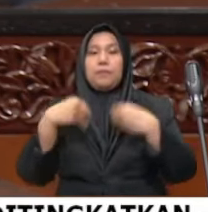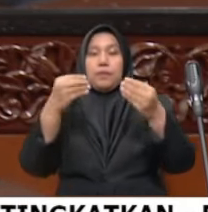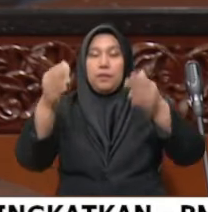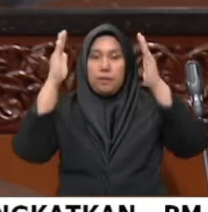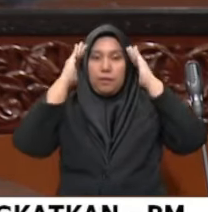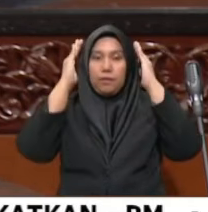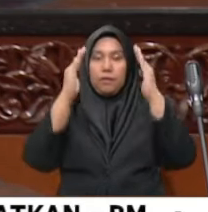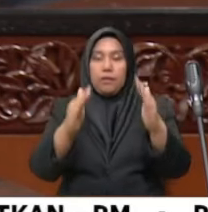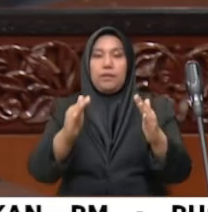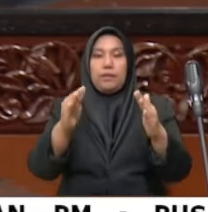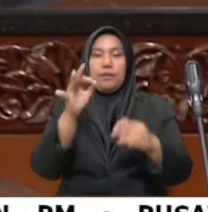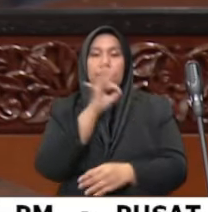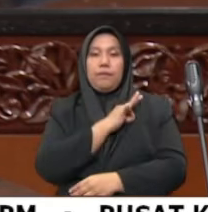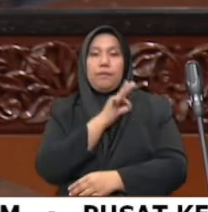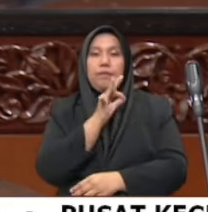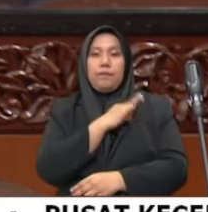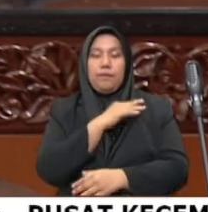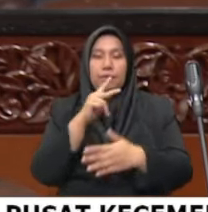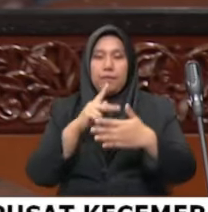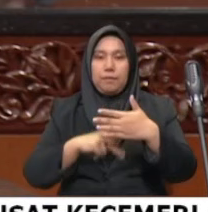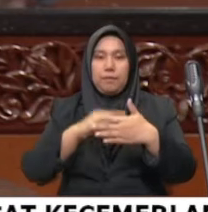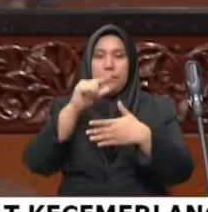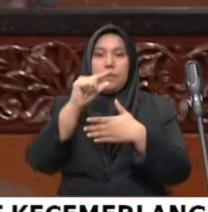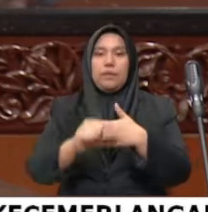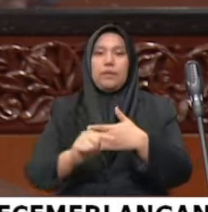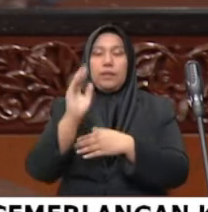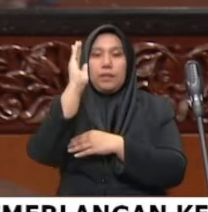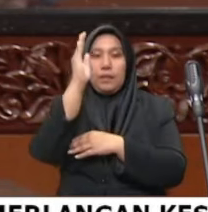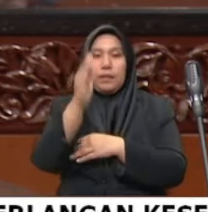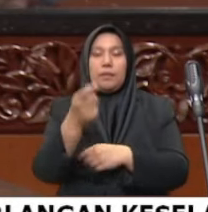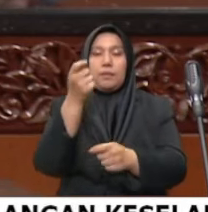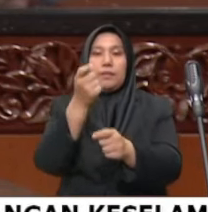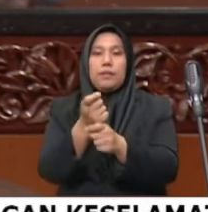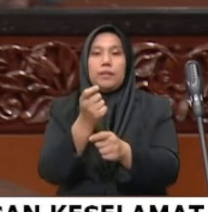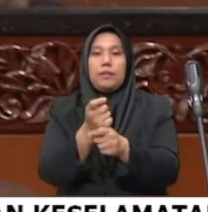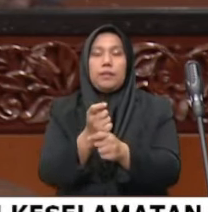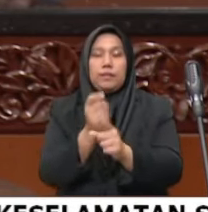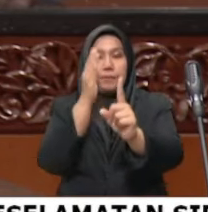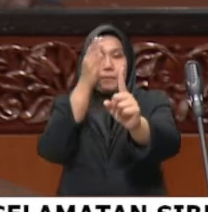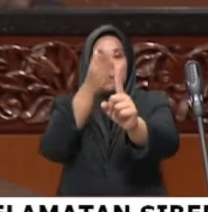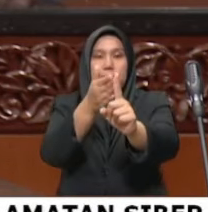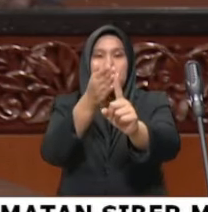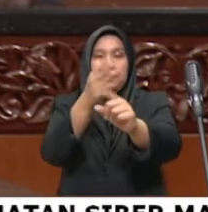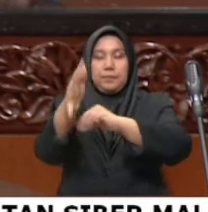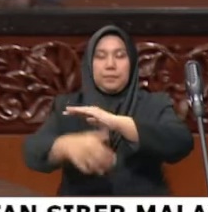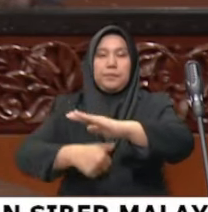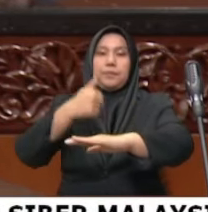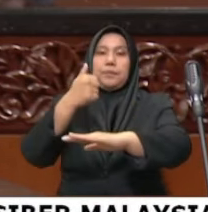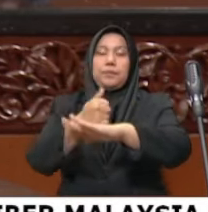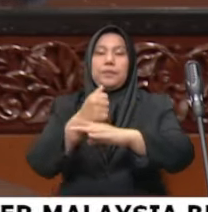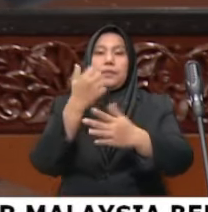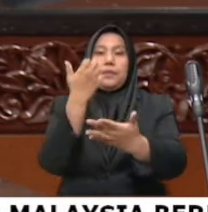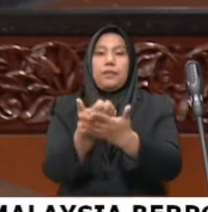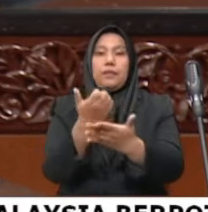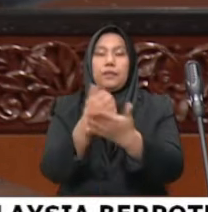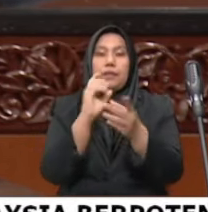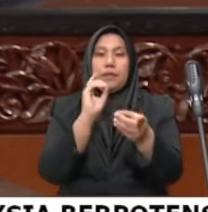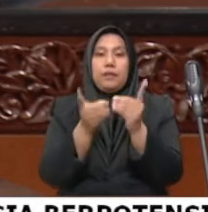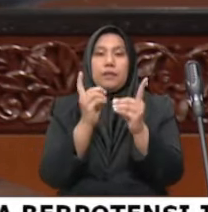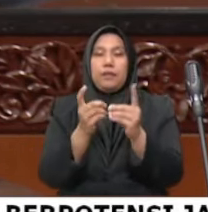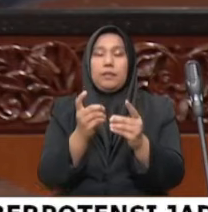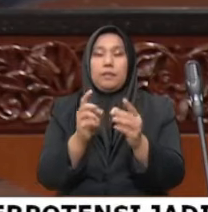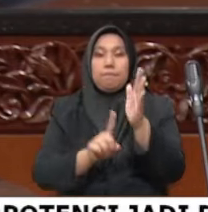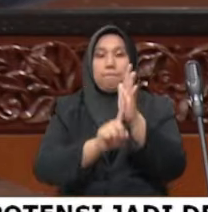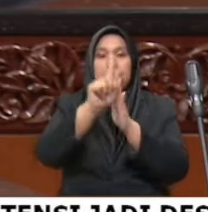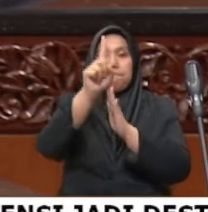fokus kepada inisiatif dan program yang akan menetapkan hala tuju pertumbuhan ekonomi digital yang tinggi dan